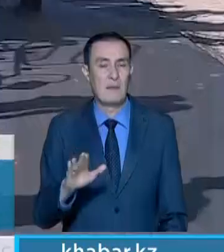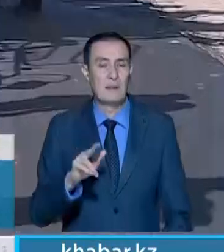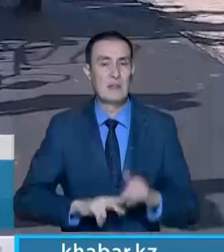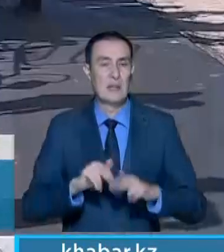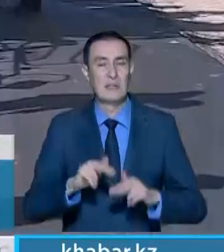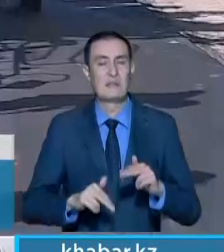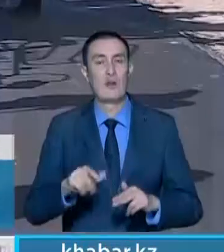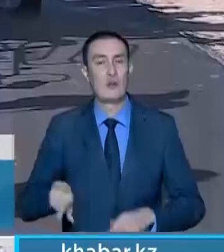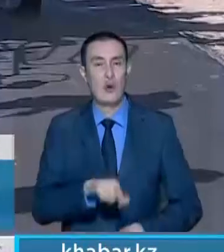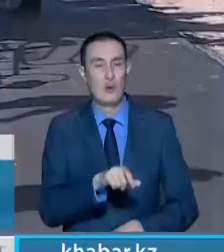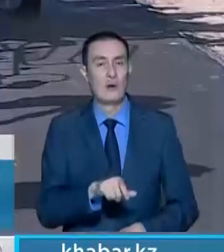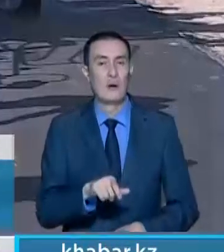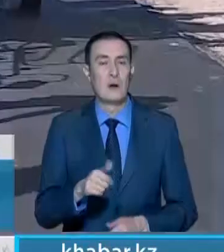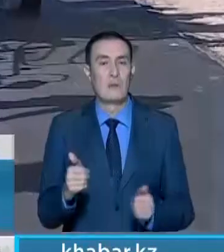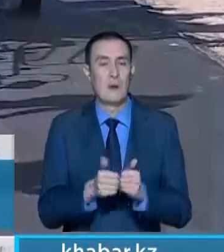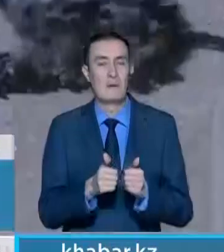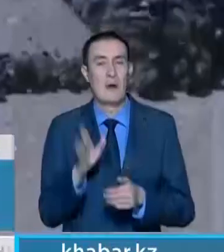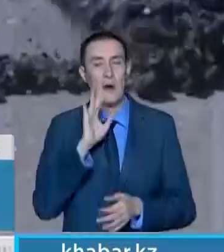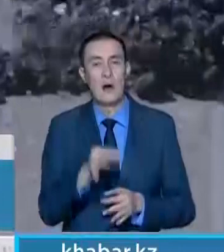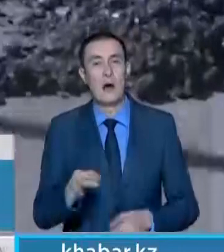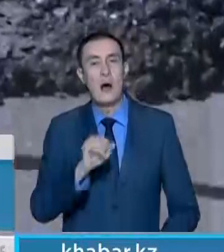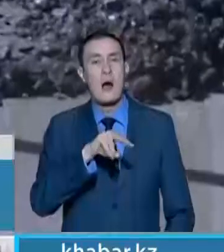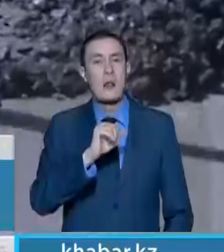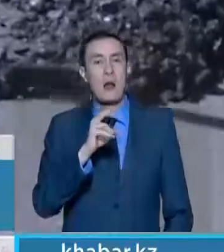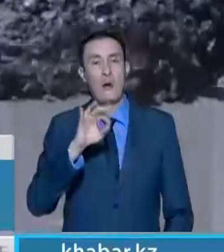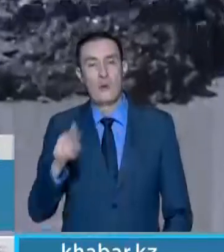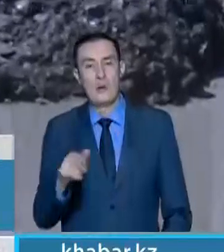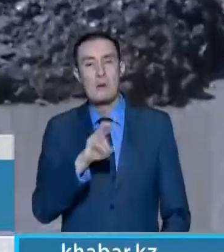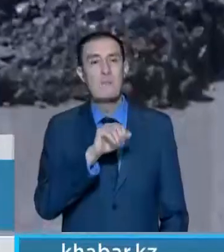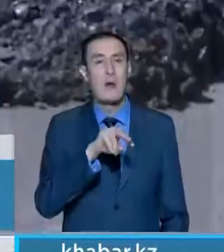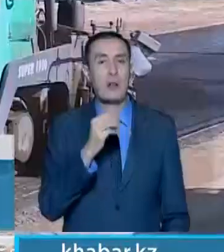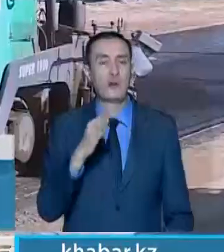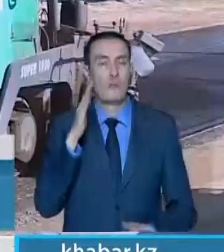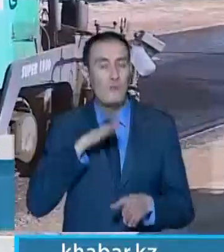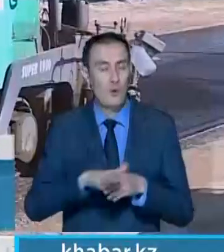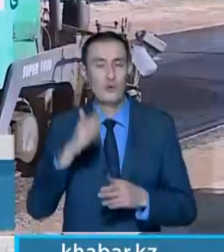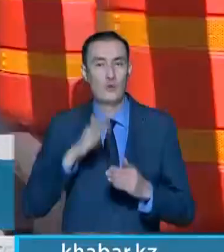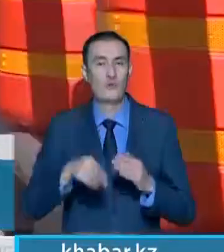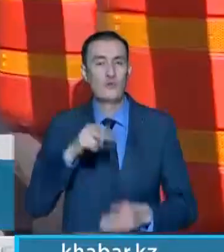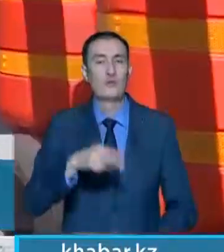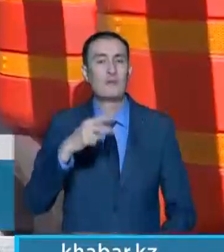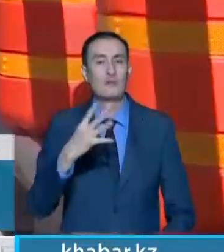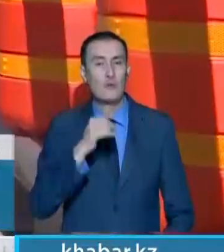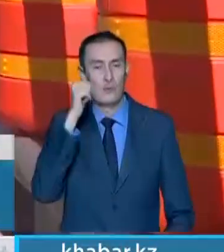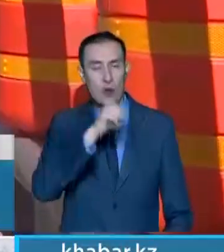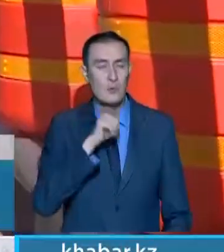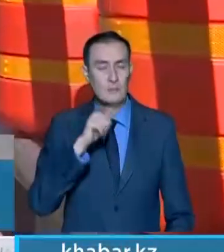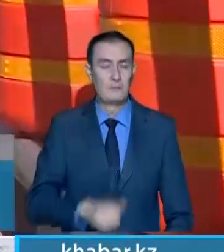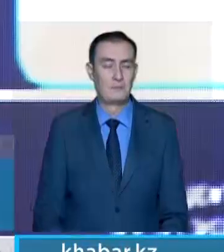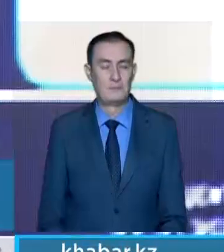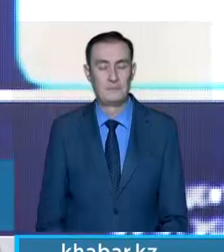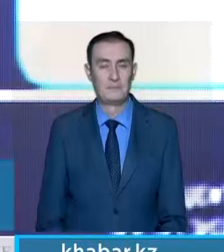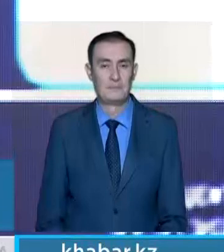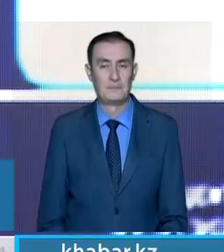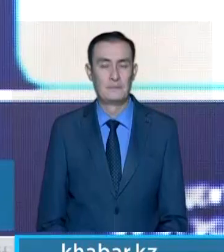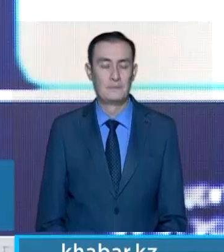строительство нескольких дорог, ведущих к побережьям Алаколя и Балхаша, полностью завершат к концу 2024 года.